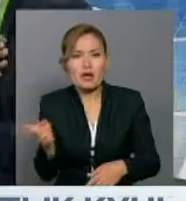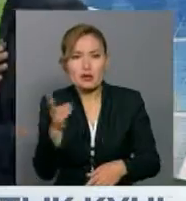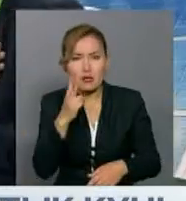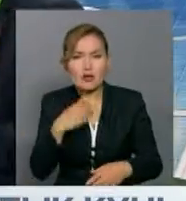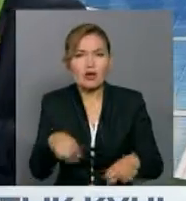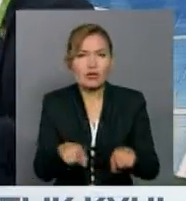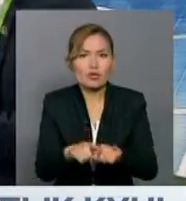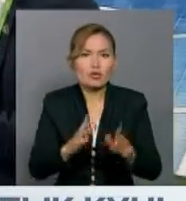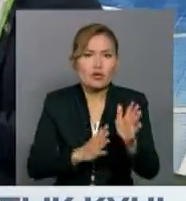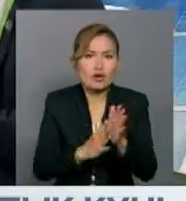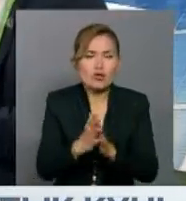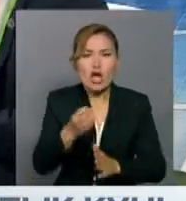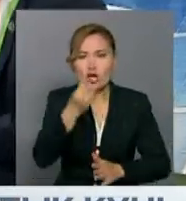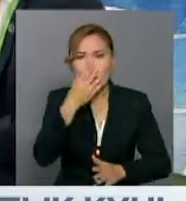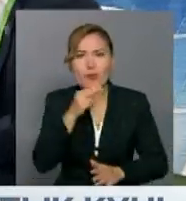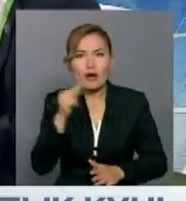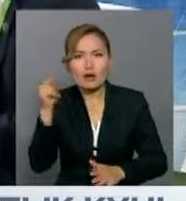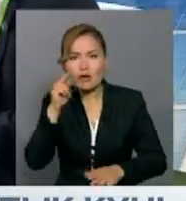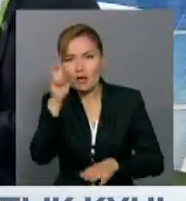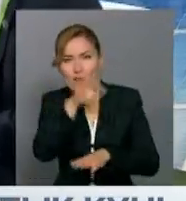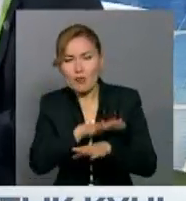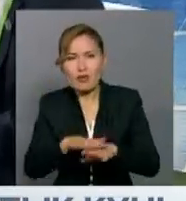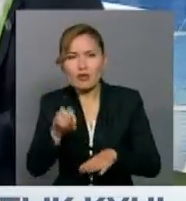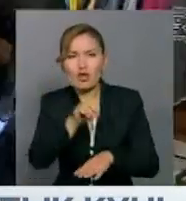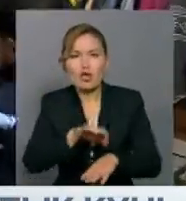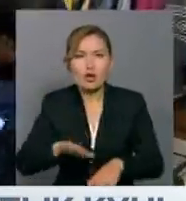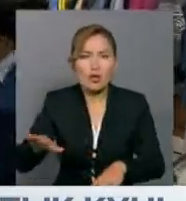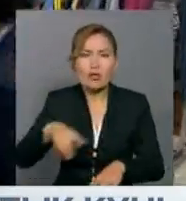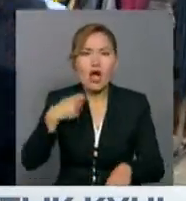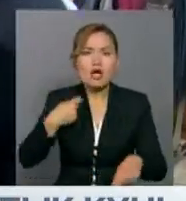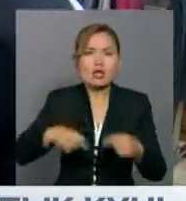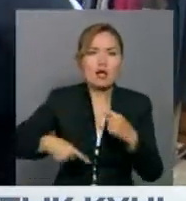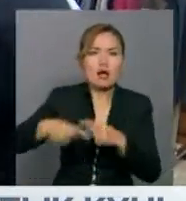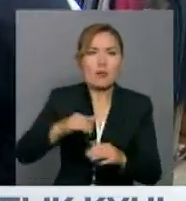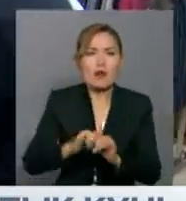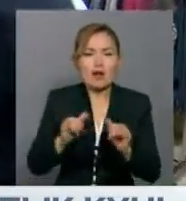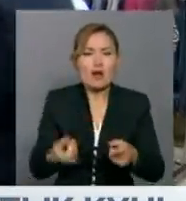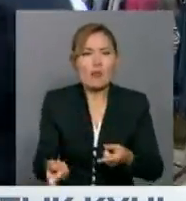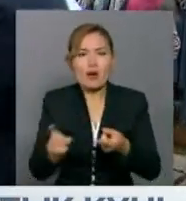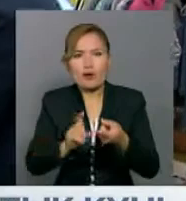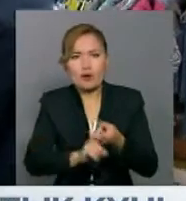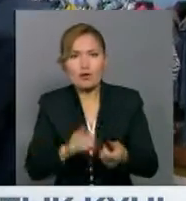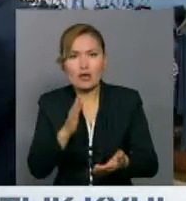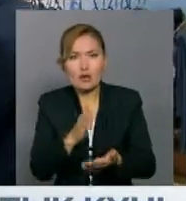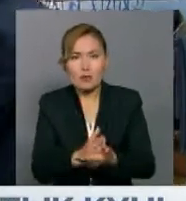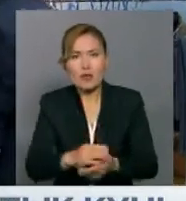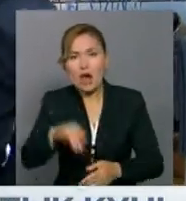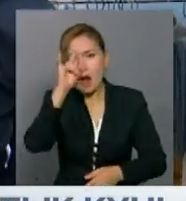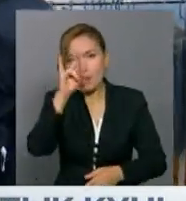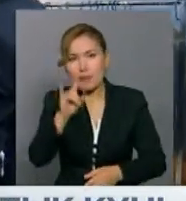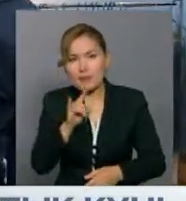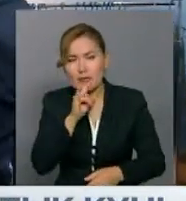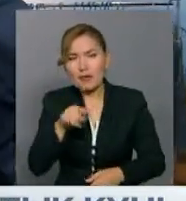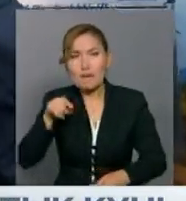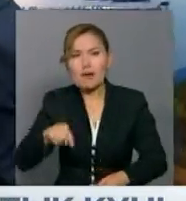Ақш, Жапония, Қытай және Европа одағымен де сауда экономикалық байланыс құрған. Ал